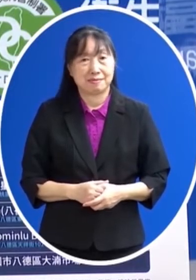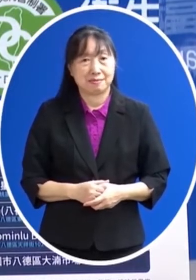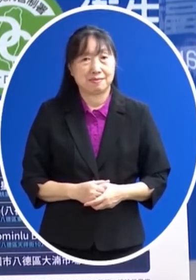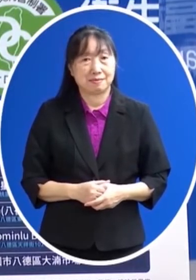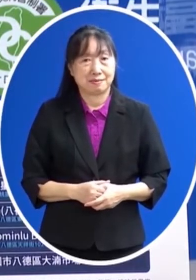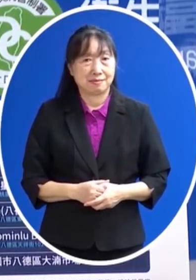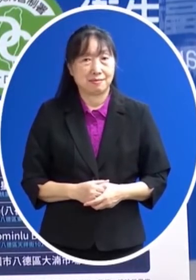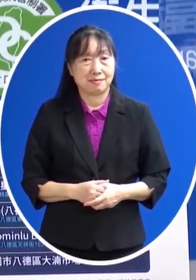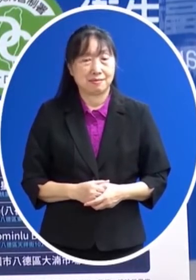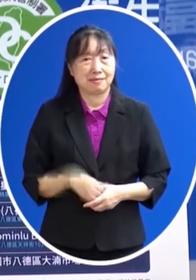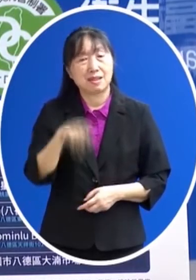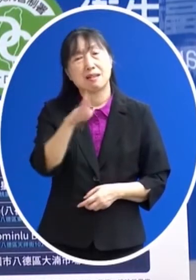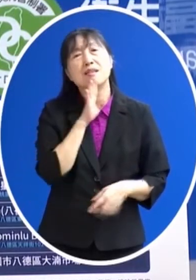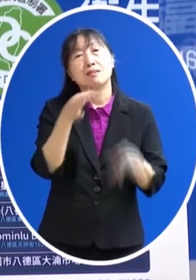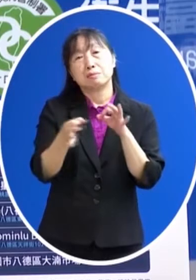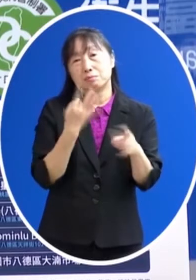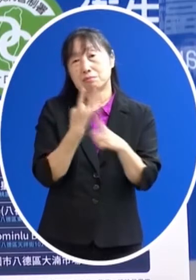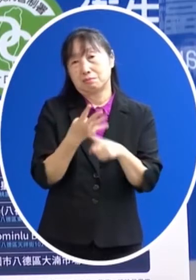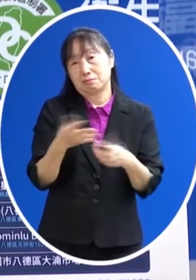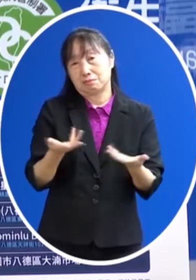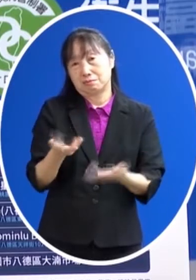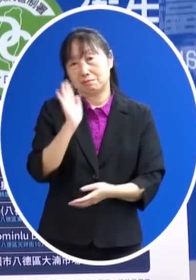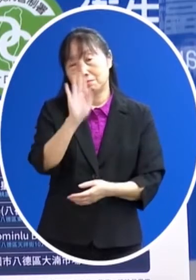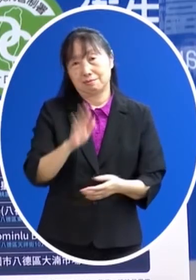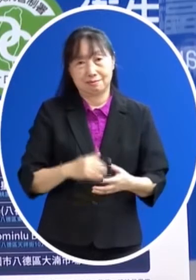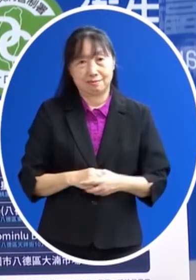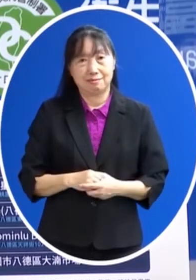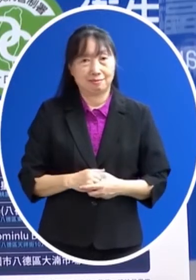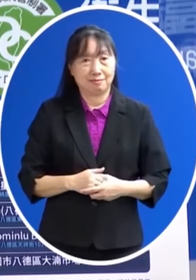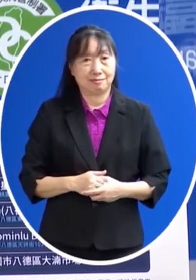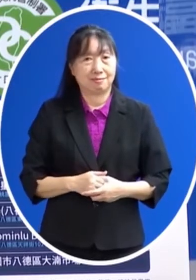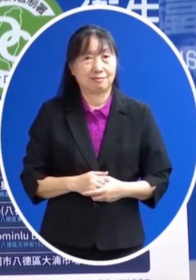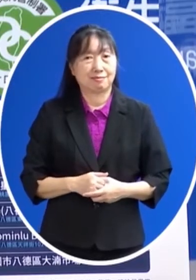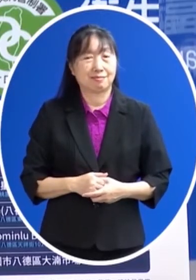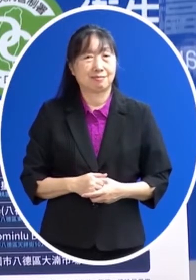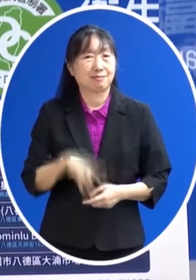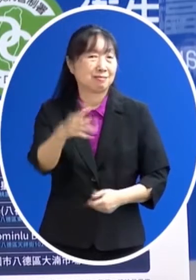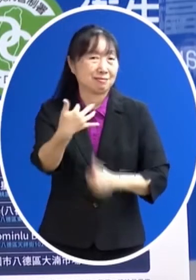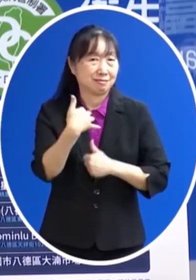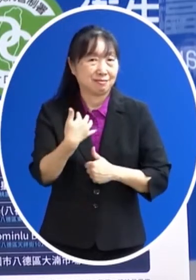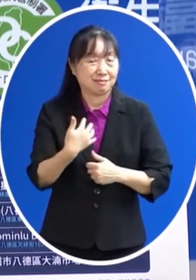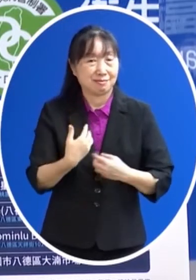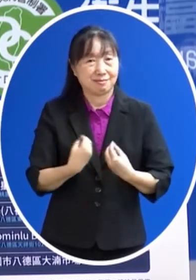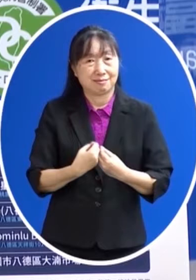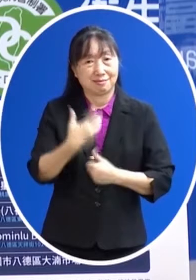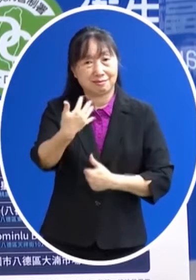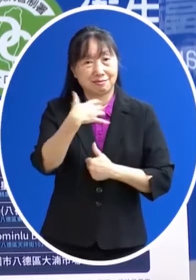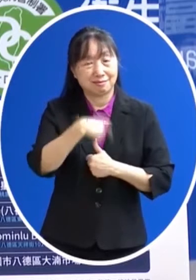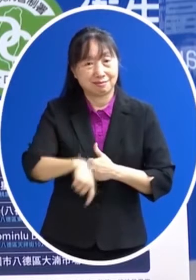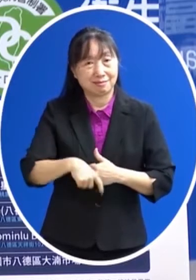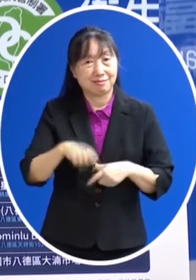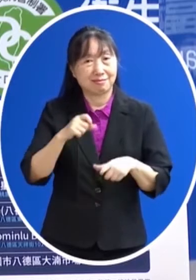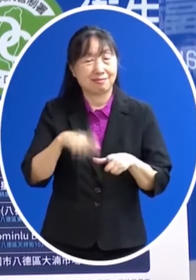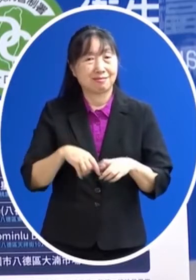这是一个商业行为了哈，商业行为啊。如果你问我个人，但是这个公司